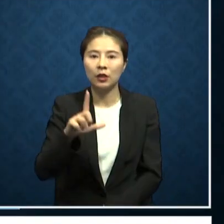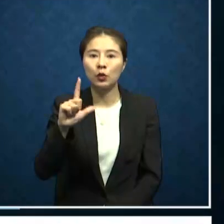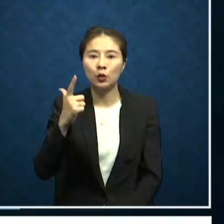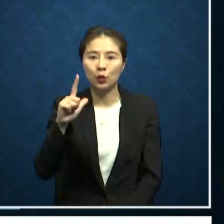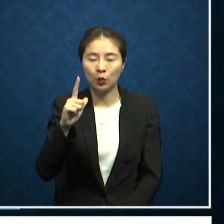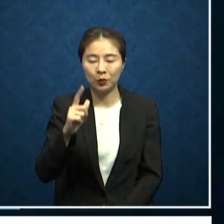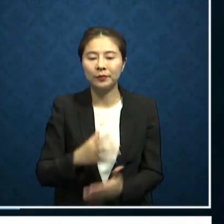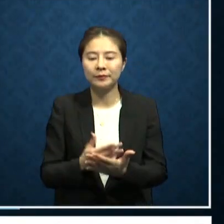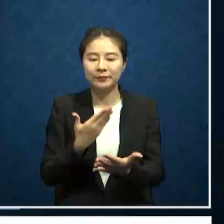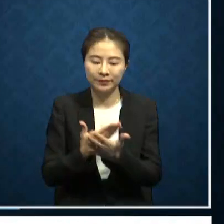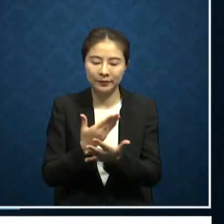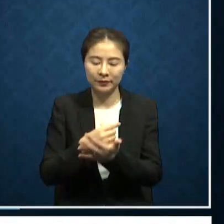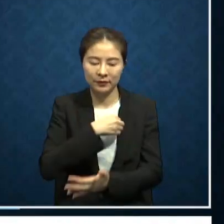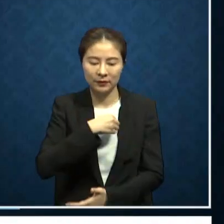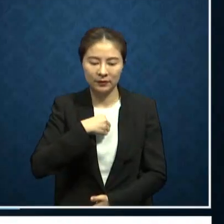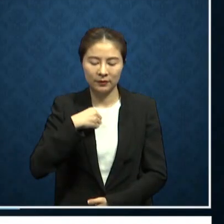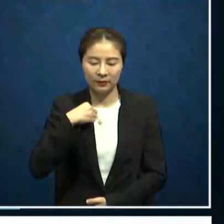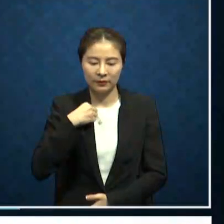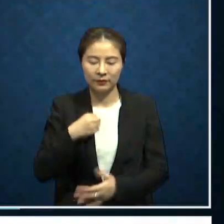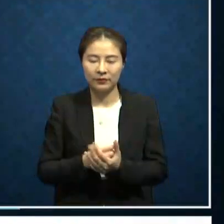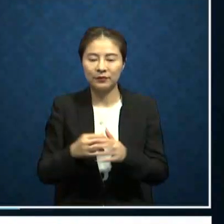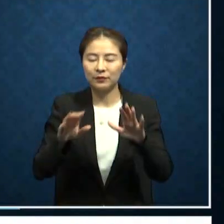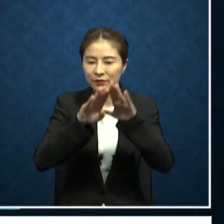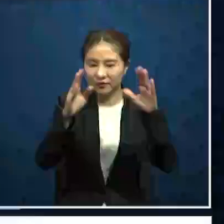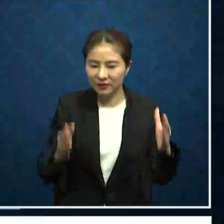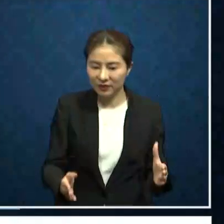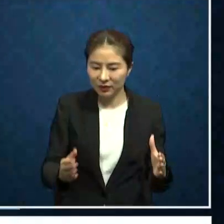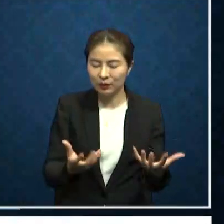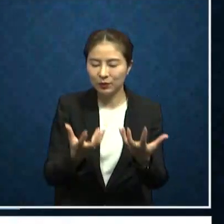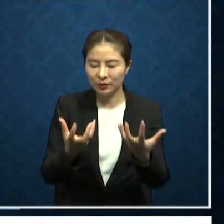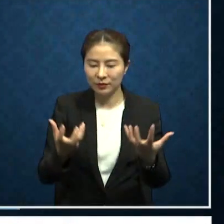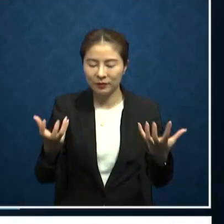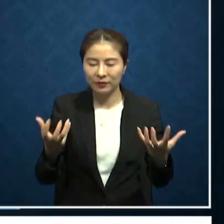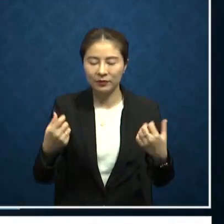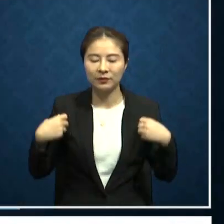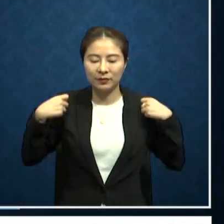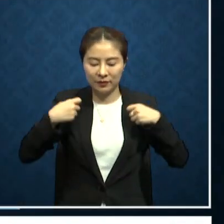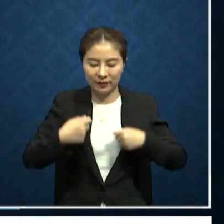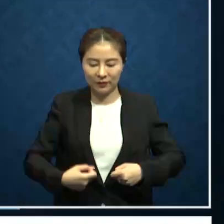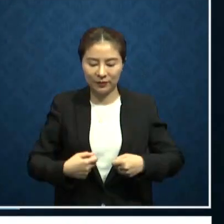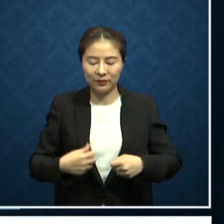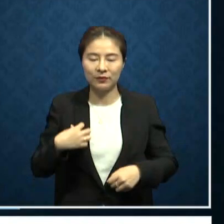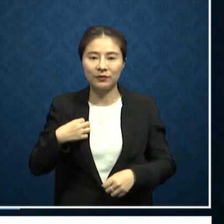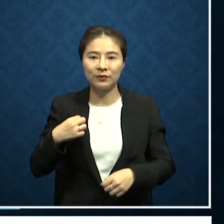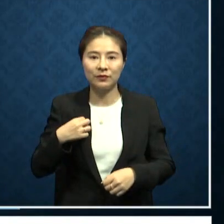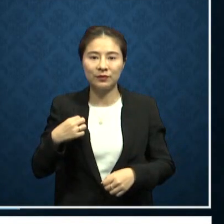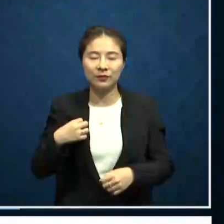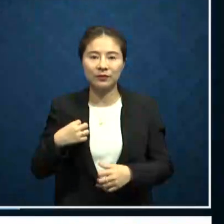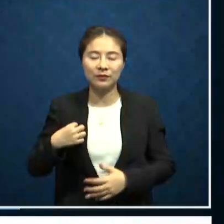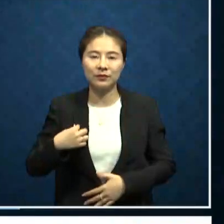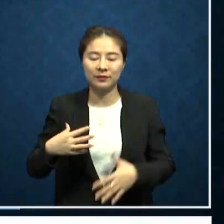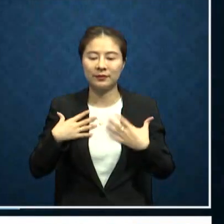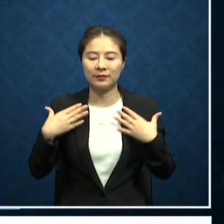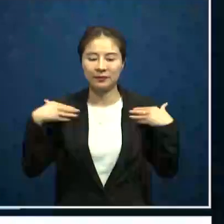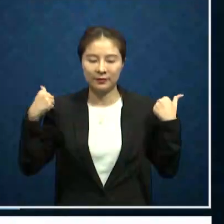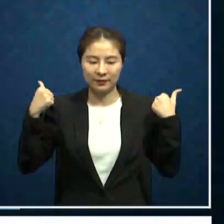ทำด้วยเงินนะคะกลุ่มเฟอร์นิเจอร์กลุ่มเครื่องใช้สำหรับการเดินทางแล้วก็เสื้อผ้าสำเร็จรูปที่ทำจากผ้าฝ้ายนะคะในส่วนประเทศ